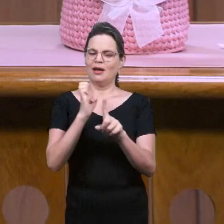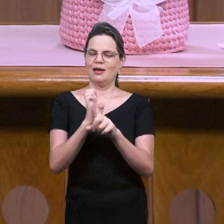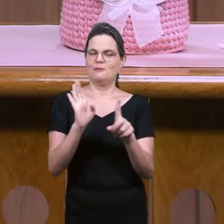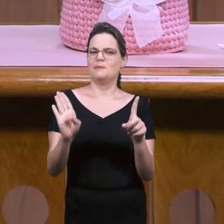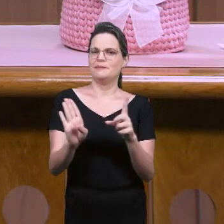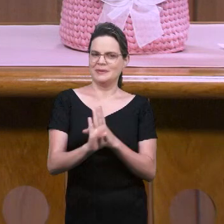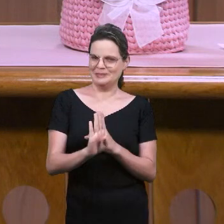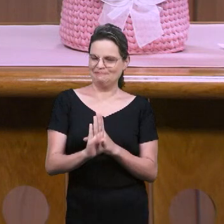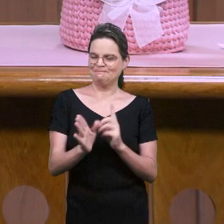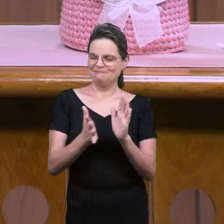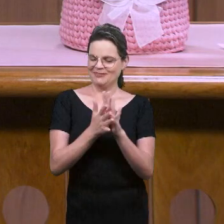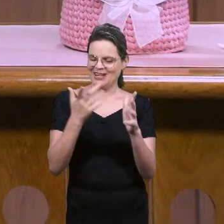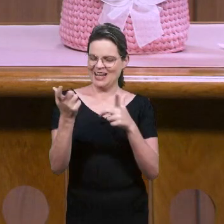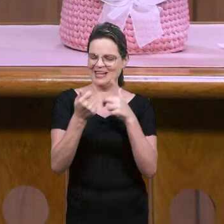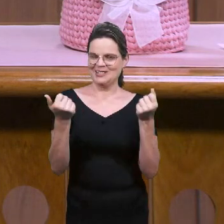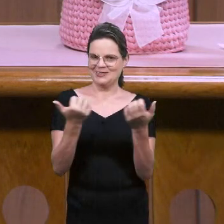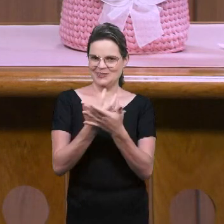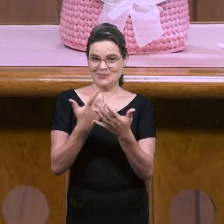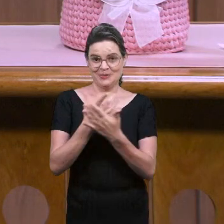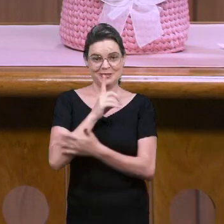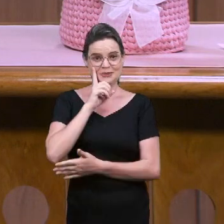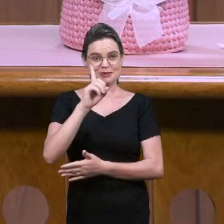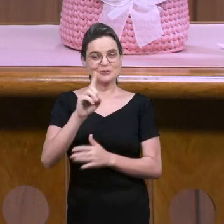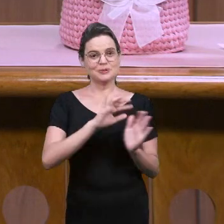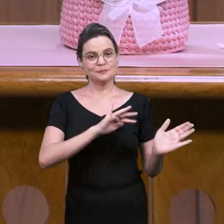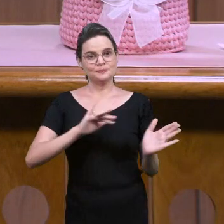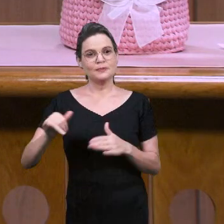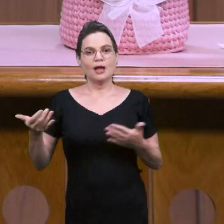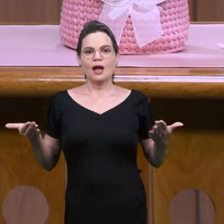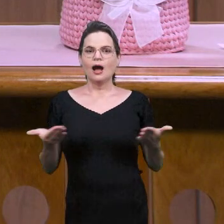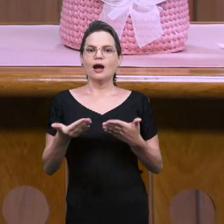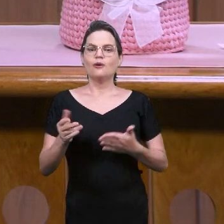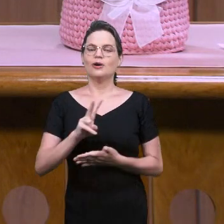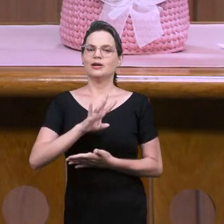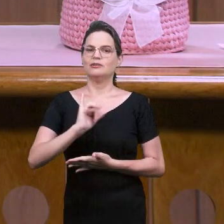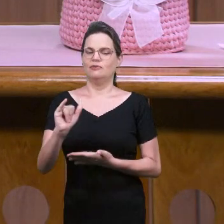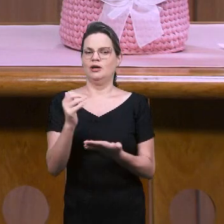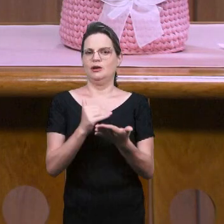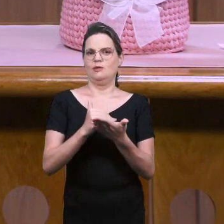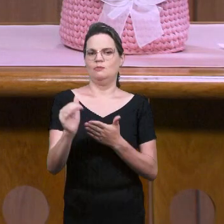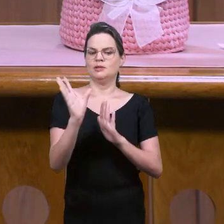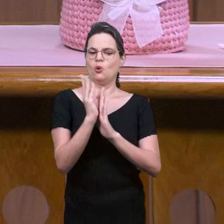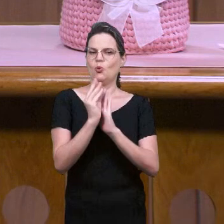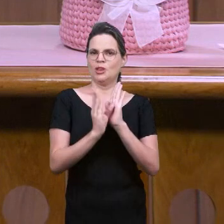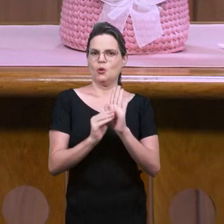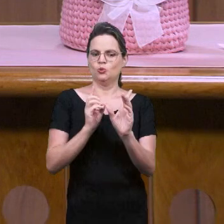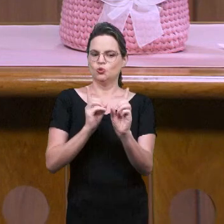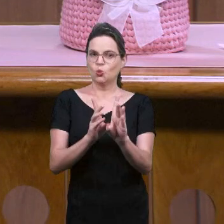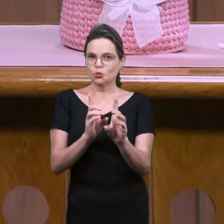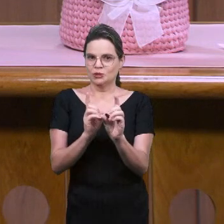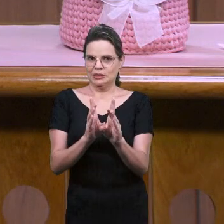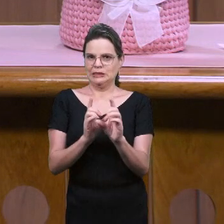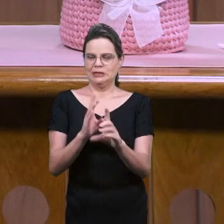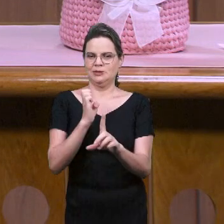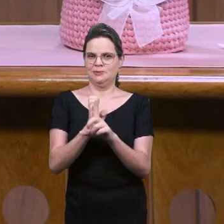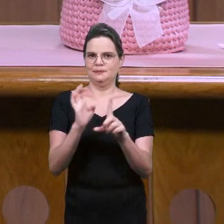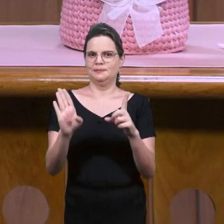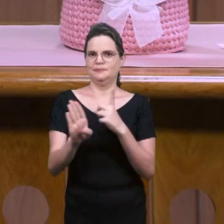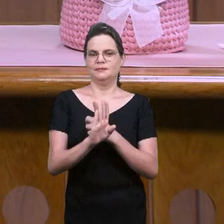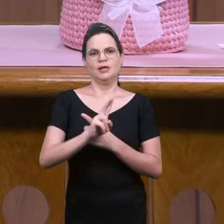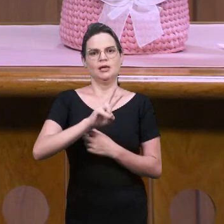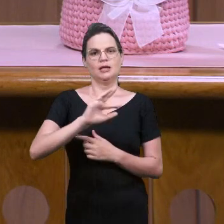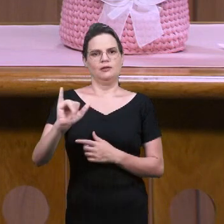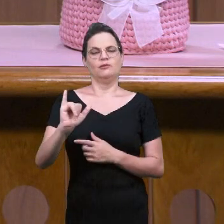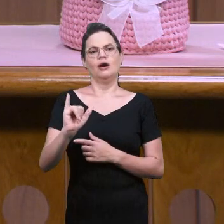biblique dominicale. Loué soit le nom du Seigneur. Nous allons maintenant passer au contenu doctrinaire de l'école biblique